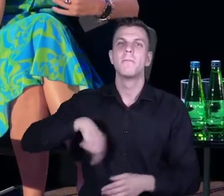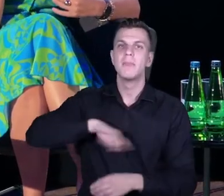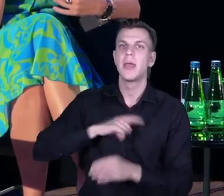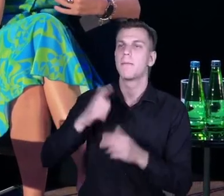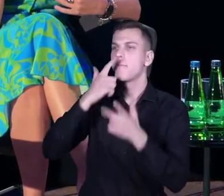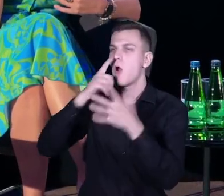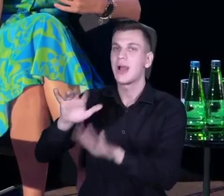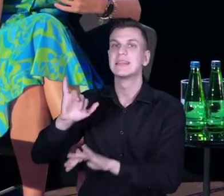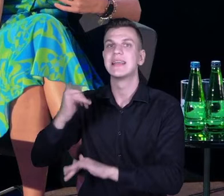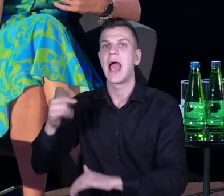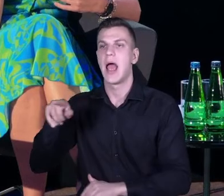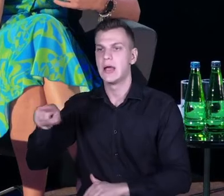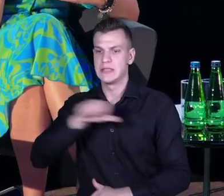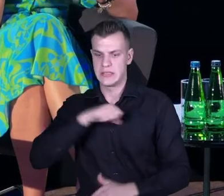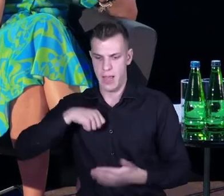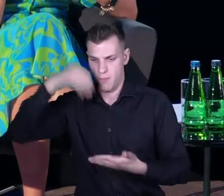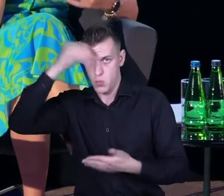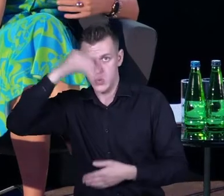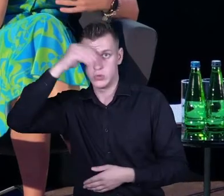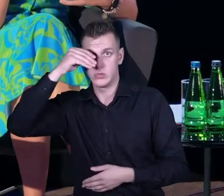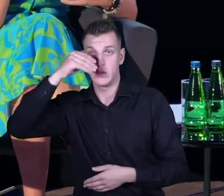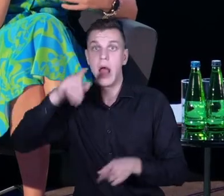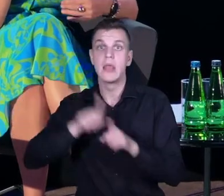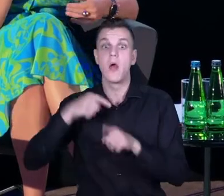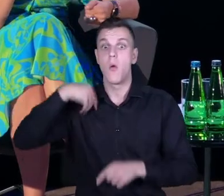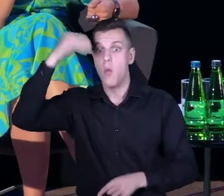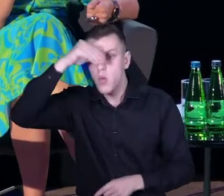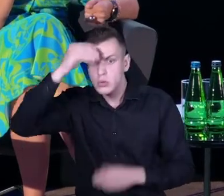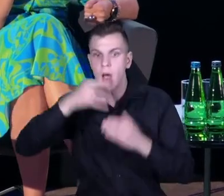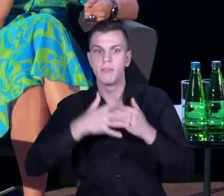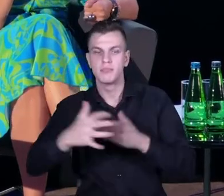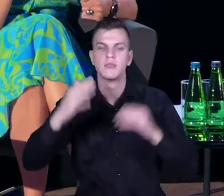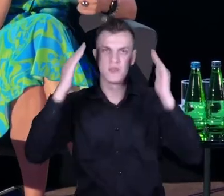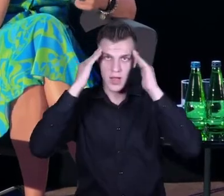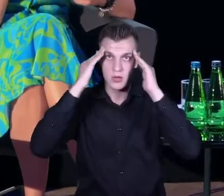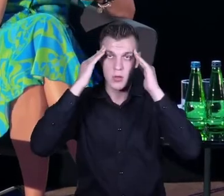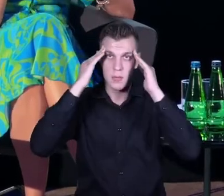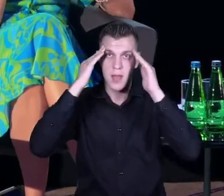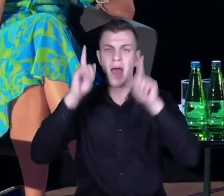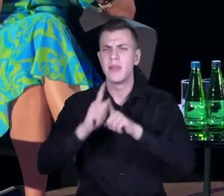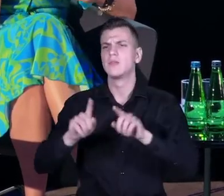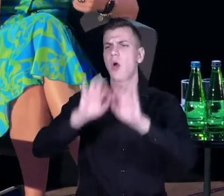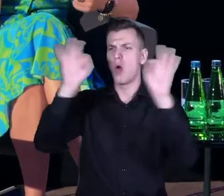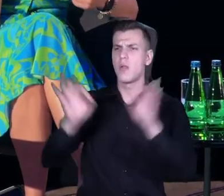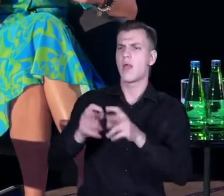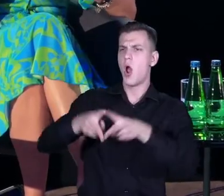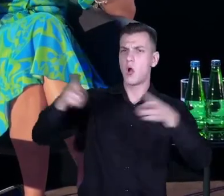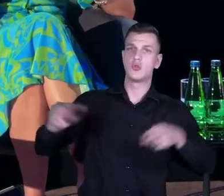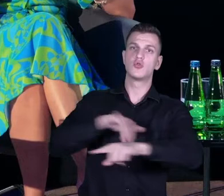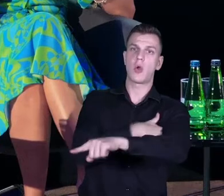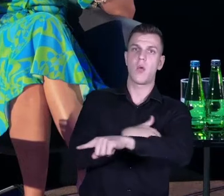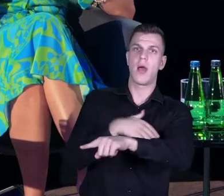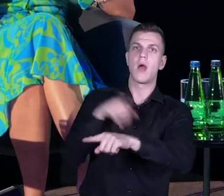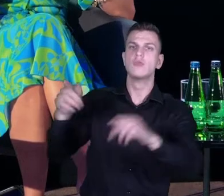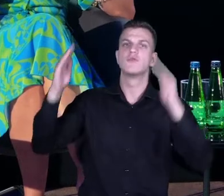brać odpowiedzialność za swoją naukę, za swoją edukację i za cały swój proces dydaktyczny. Ponieważ wszyscy to wiemy, że